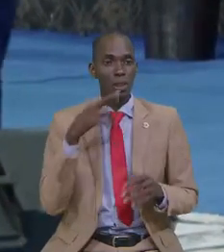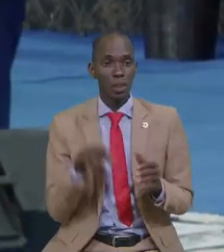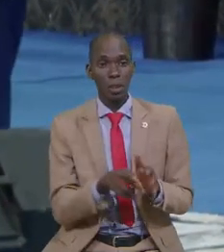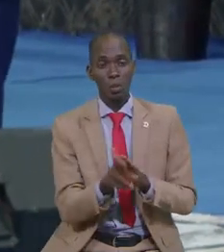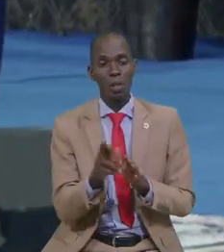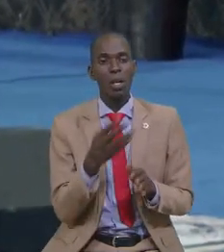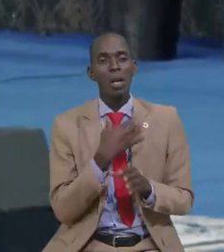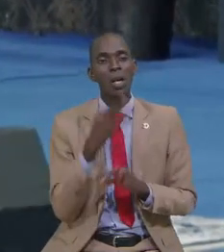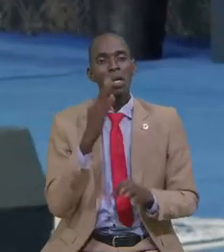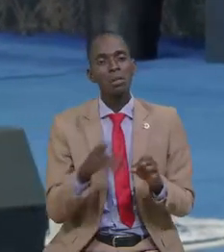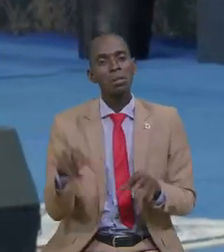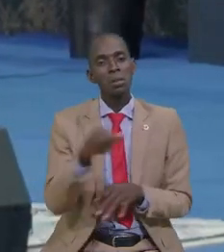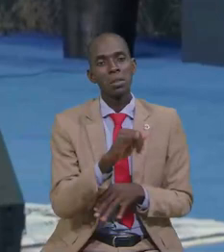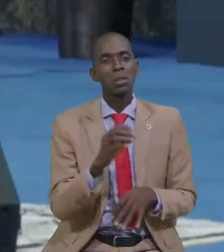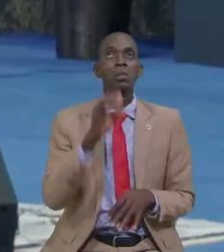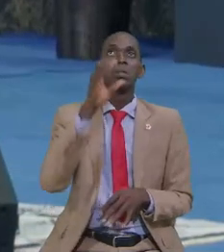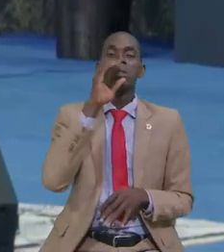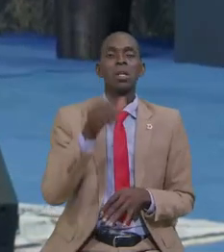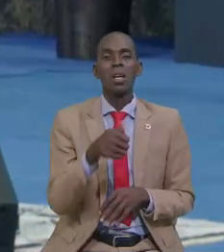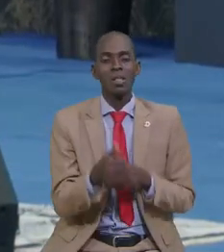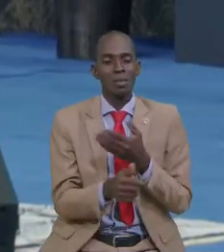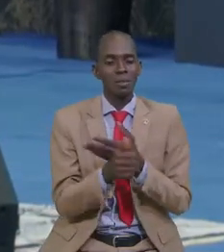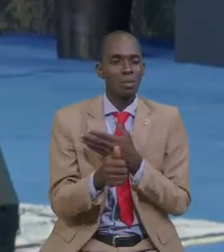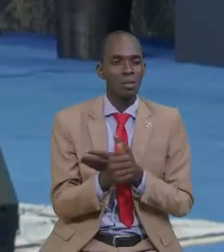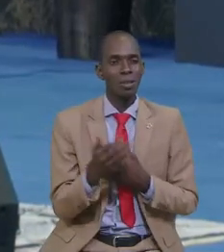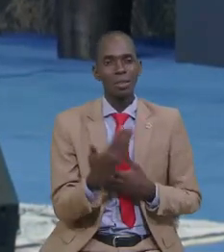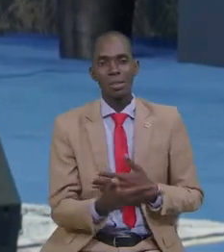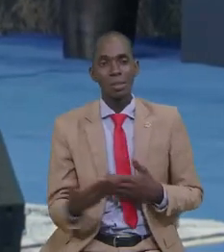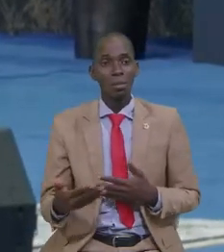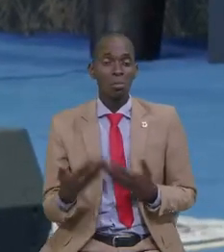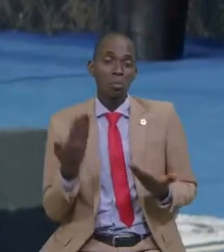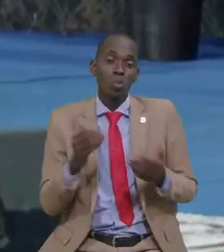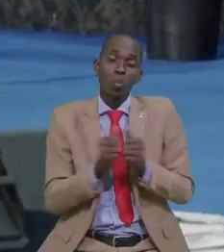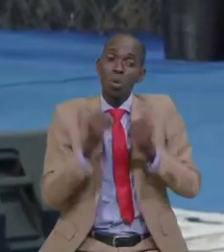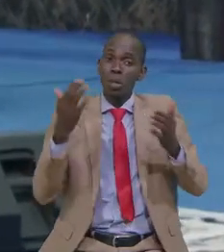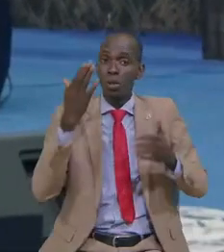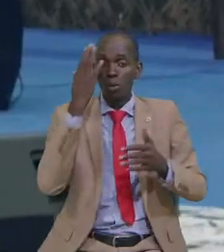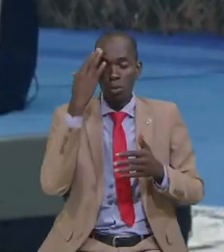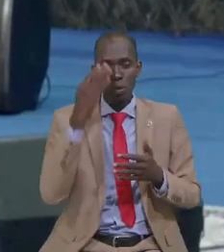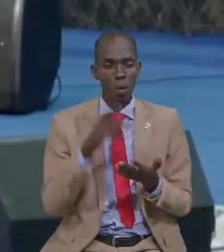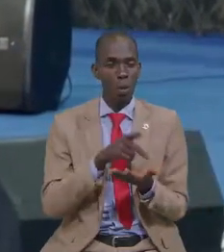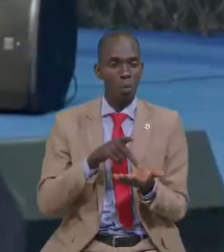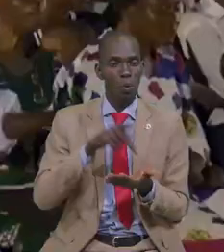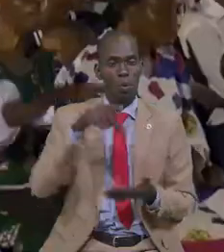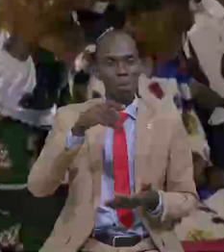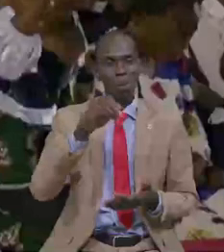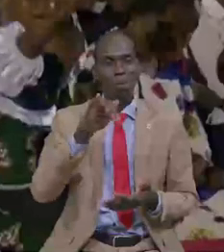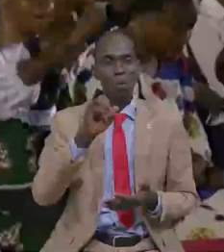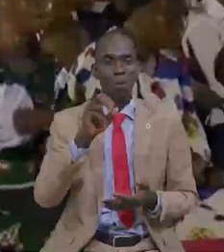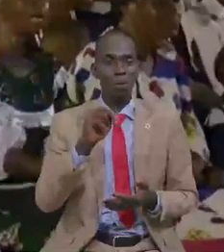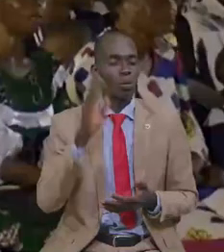délivrance. Et dit qu'ils saisiront des serpents. S'ils boivent quelques breuvages mortels au